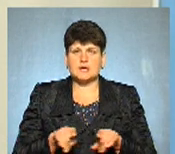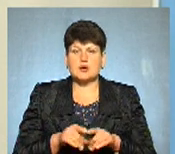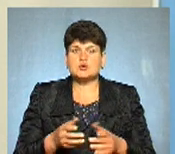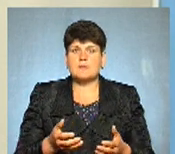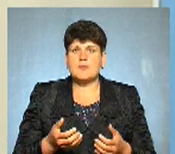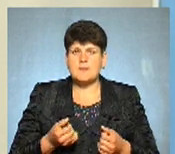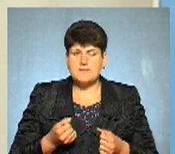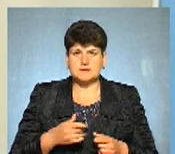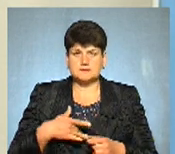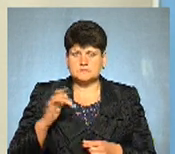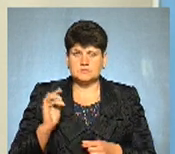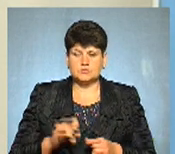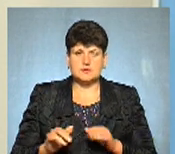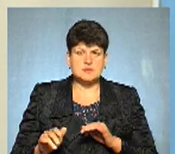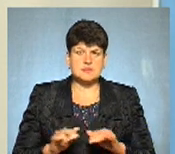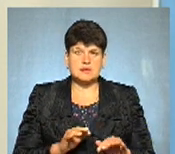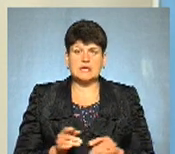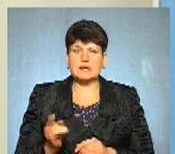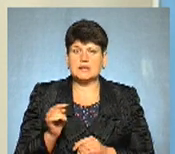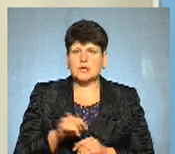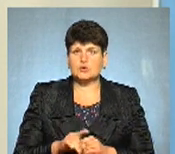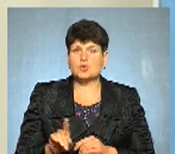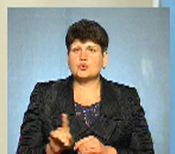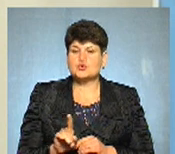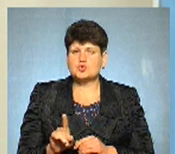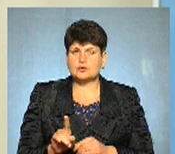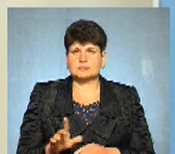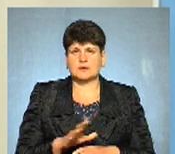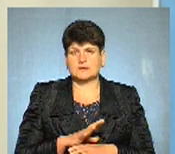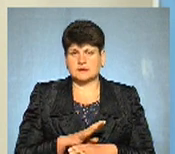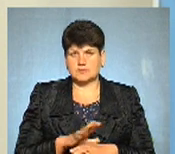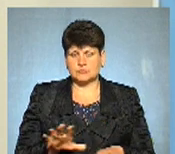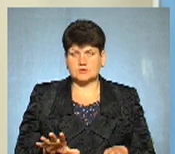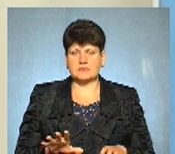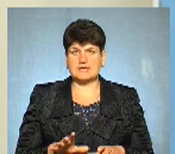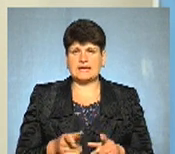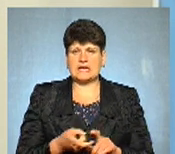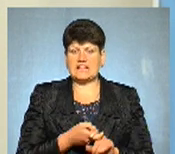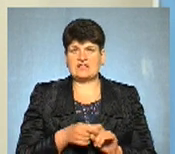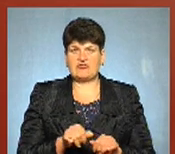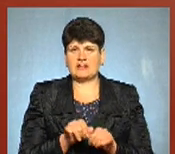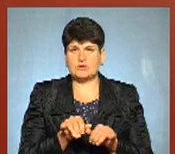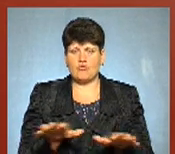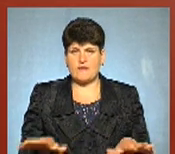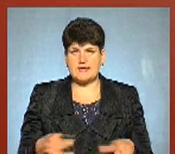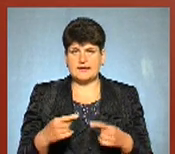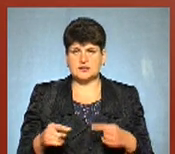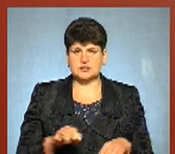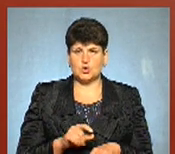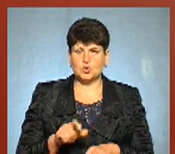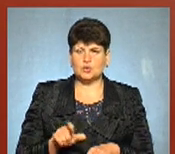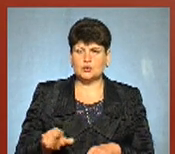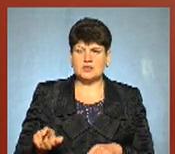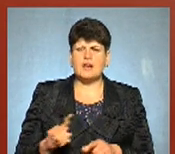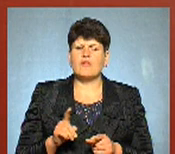приймати жорсткіші карантинні заходи для того, щоб не унеможливити інфікування інших людей COVID-19. Власне, це я хотіла якраз уточнити. В